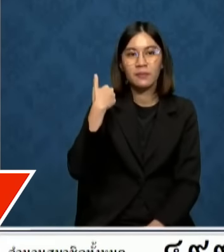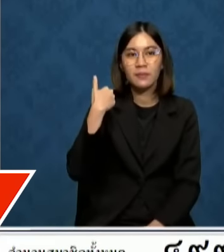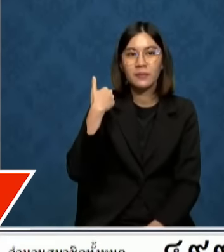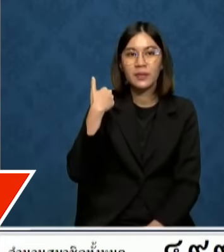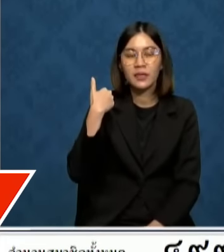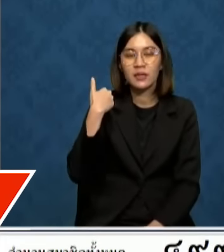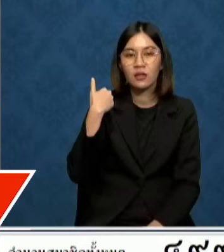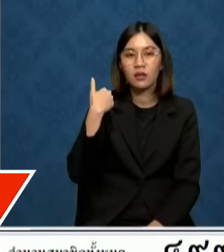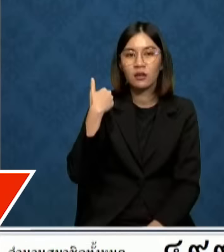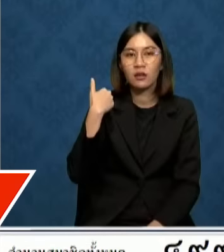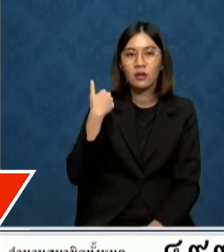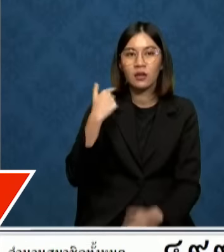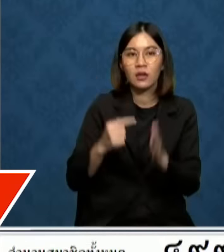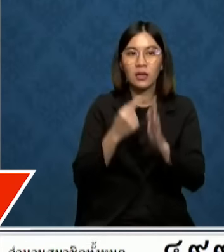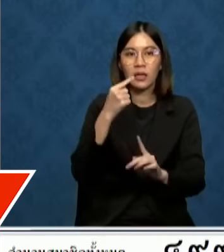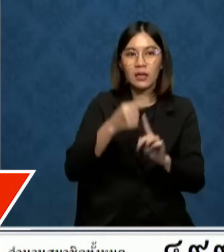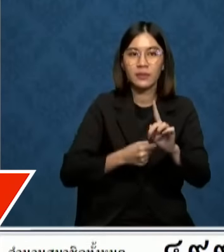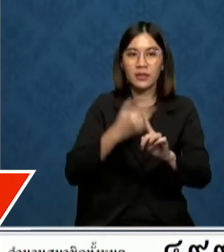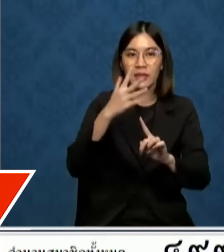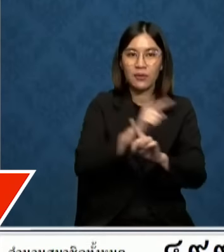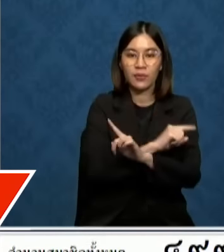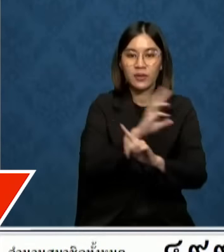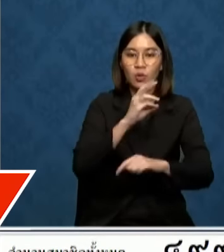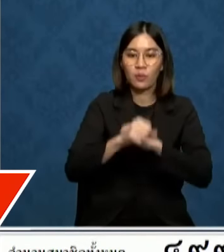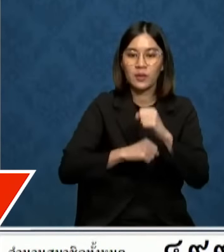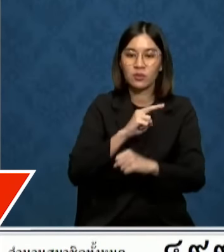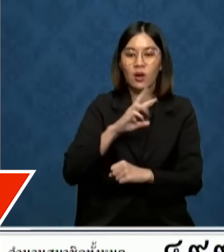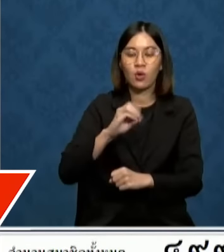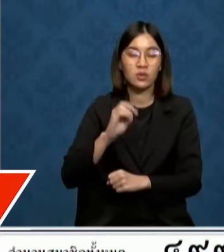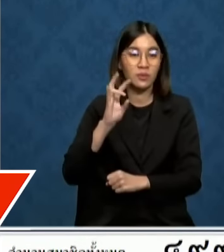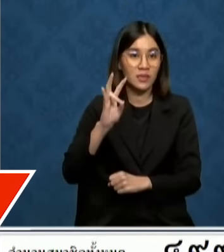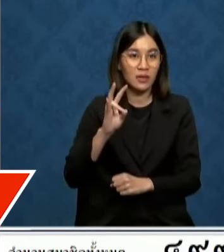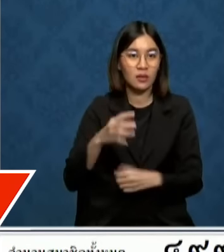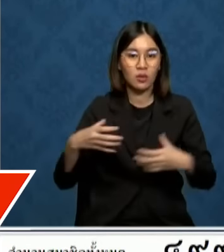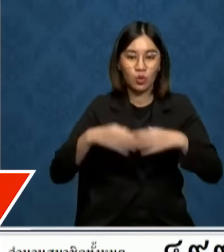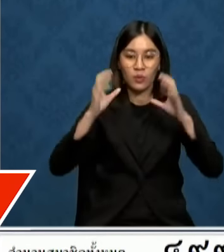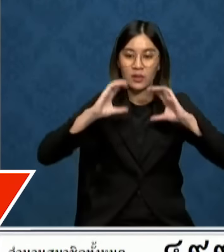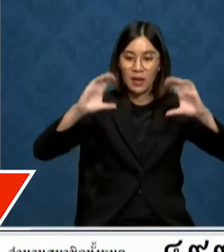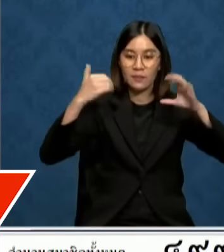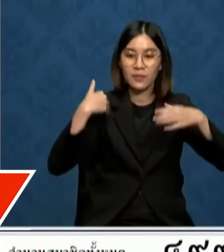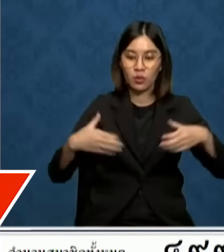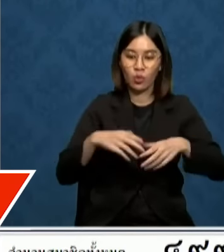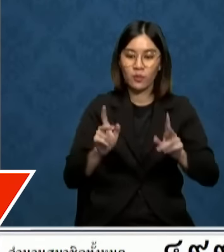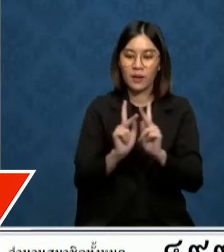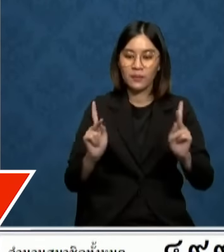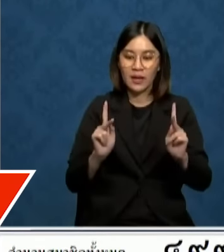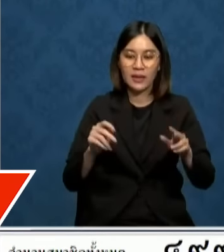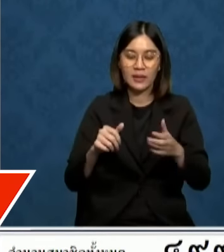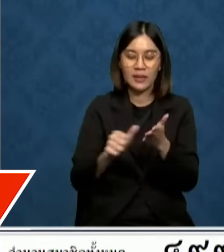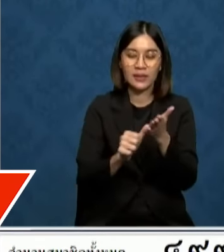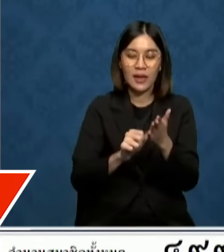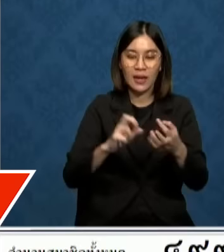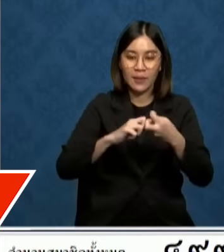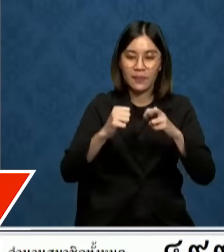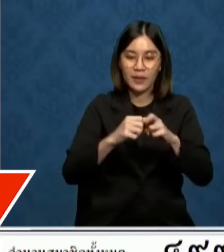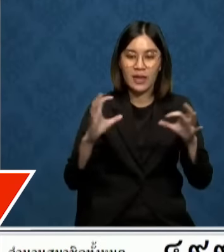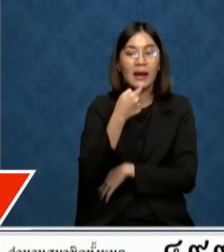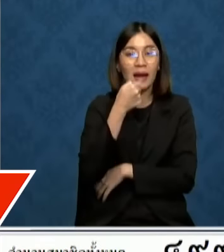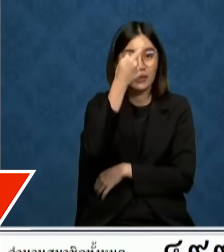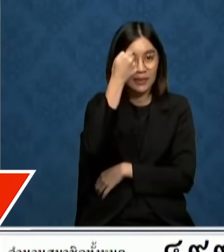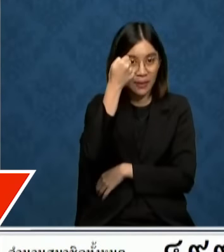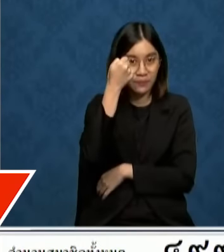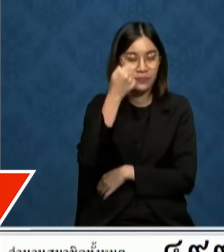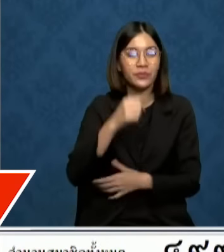แต่ 6พฤษภาคม 2567ทางรัฐบาลได้มีการจัดตั้งกรรมการแก้ไขปัญหาการแพร่ระบาดของปลาหมอคาง